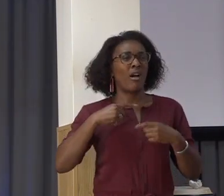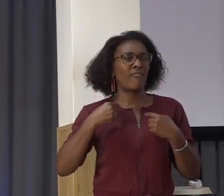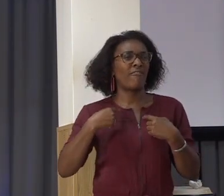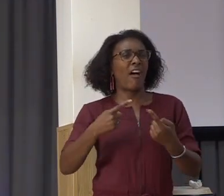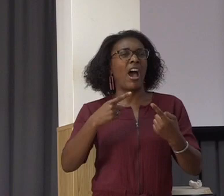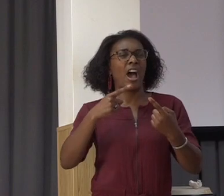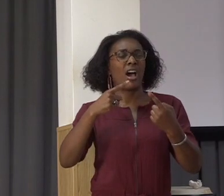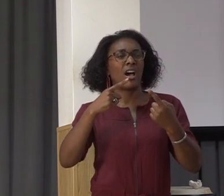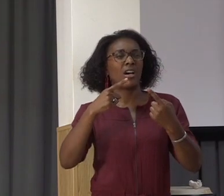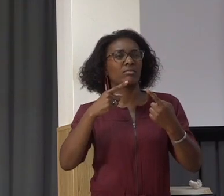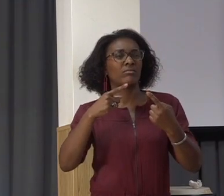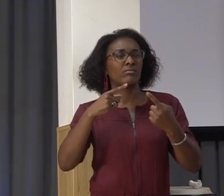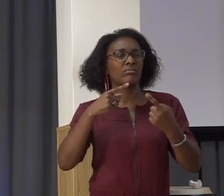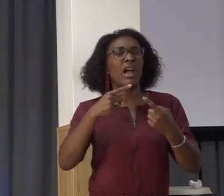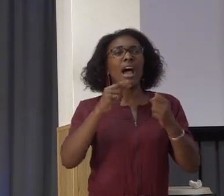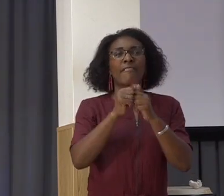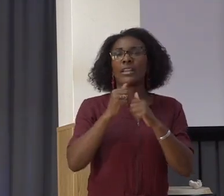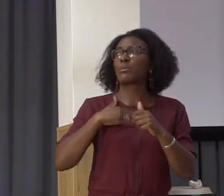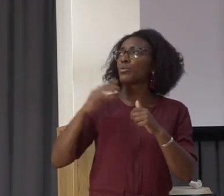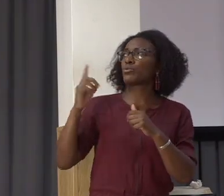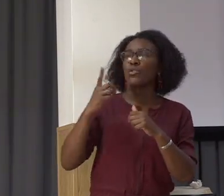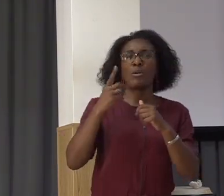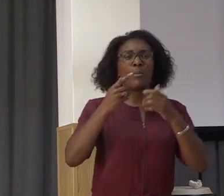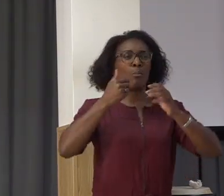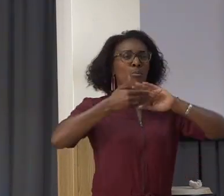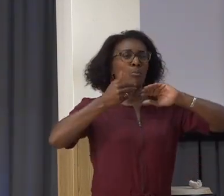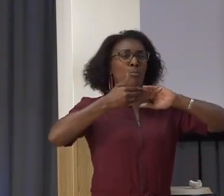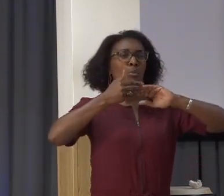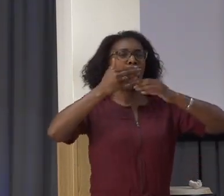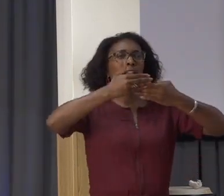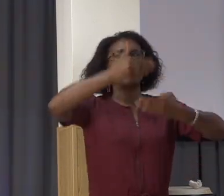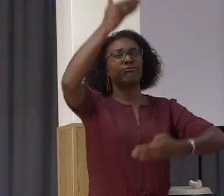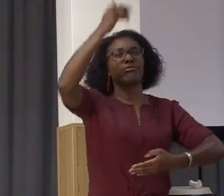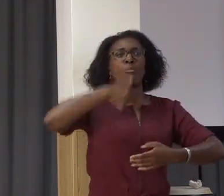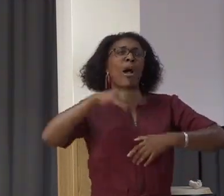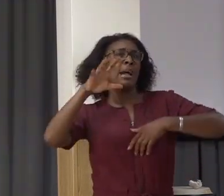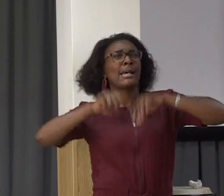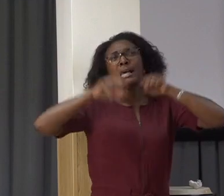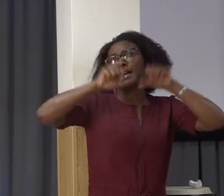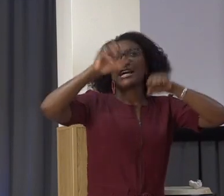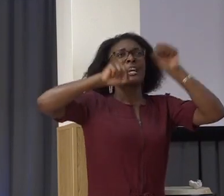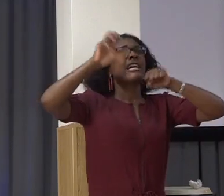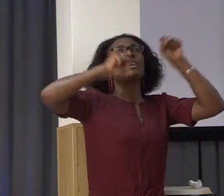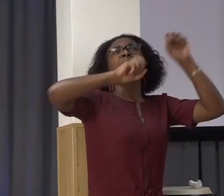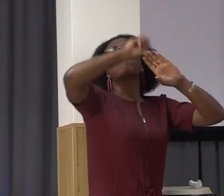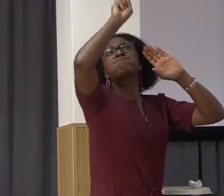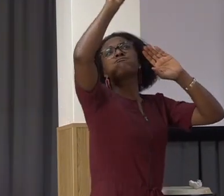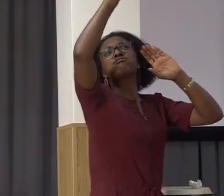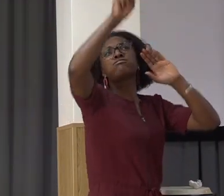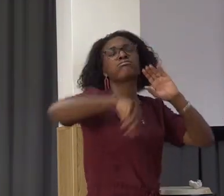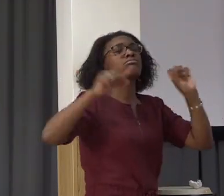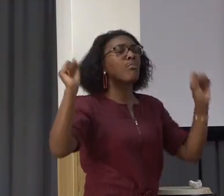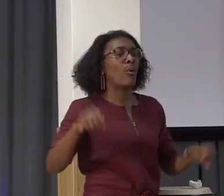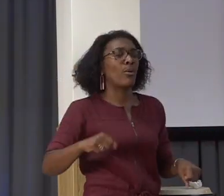une muraille. » En anglais, « I can scale a wall », ça veut dire je peux grimper. Hein, avec Dieu, tout